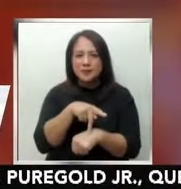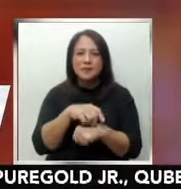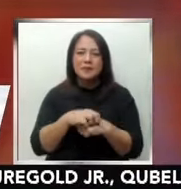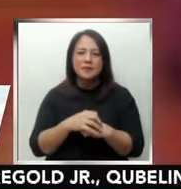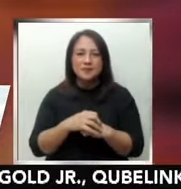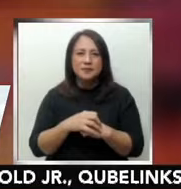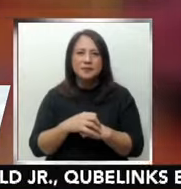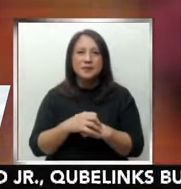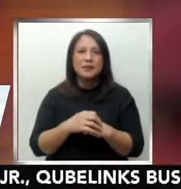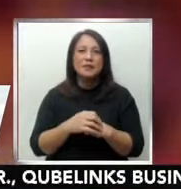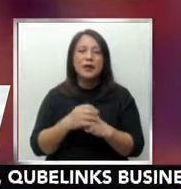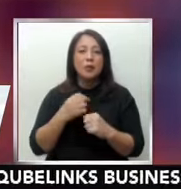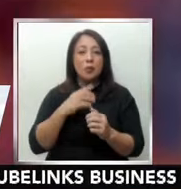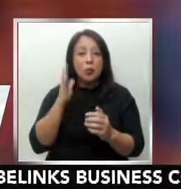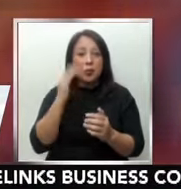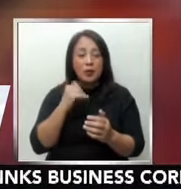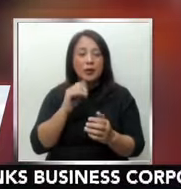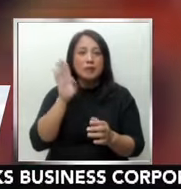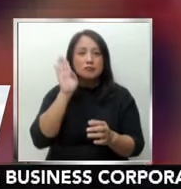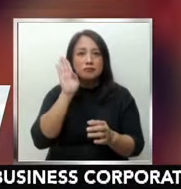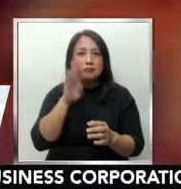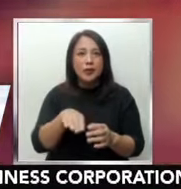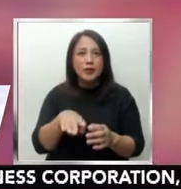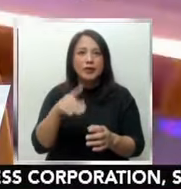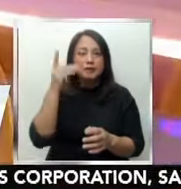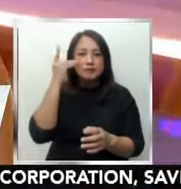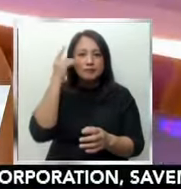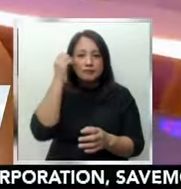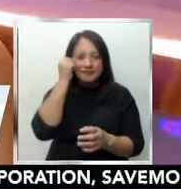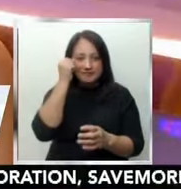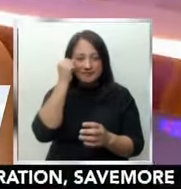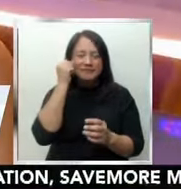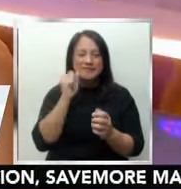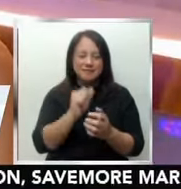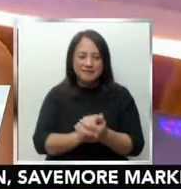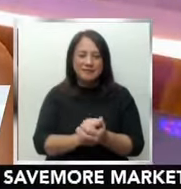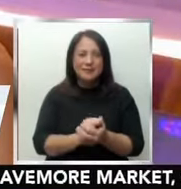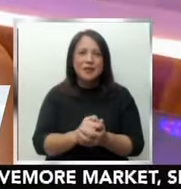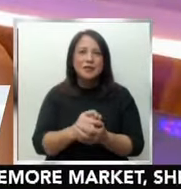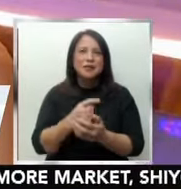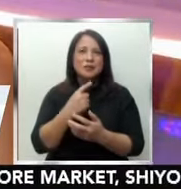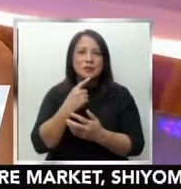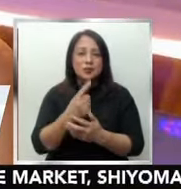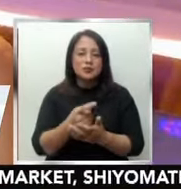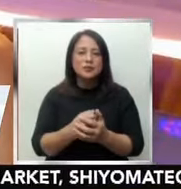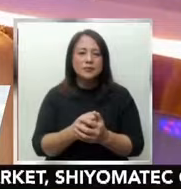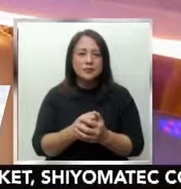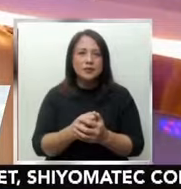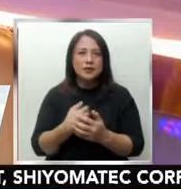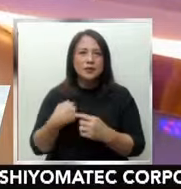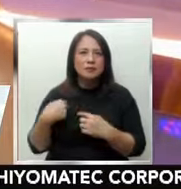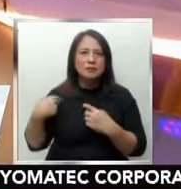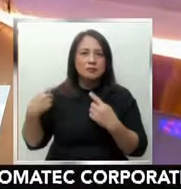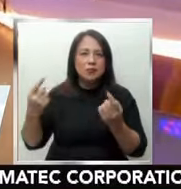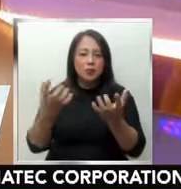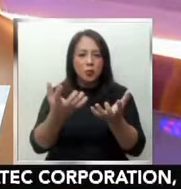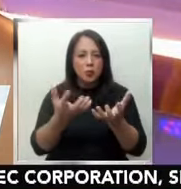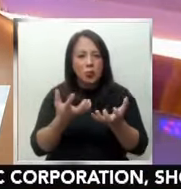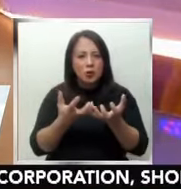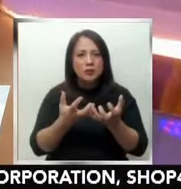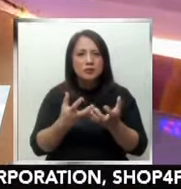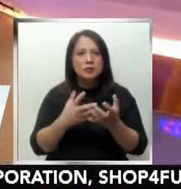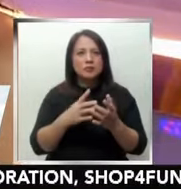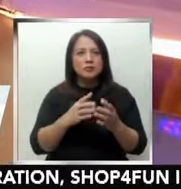kapatid si Andrea na may down syndrome ito talagang ang t Kung gustong um abutan ng